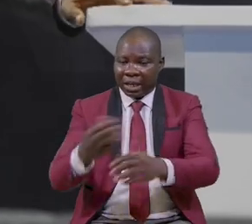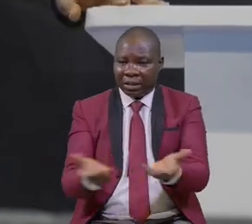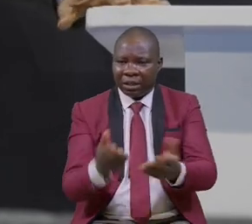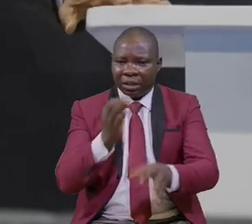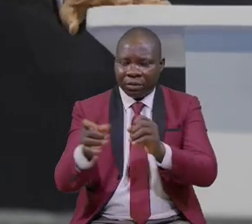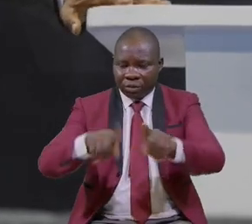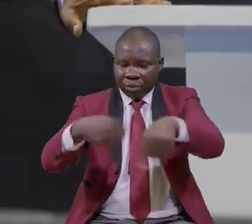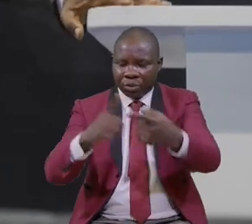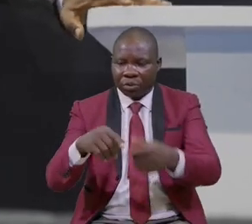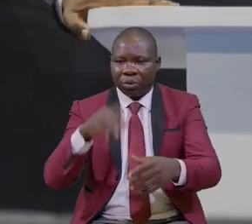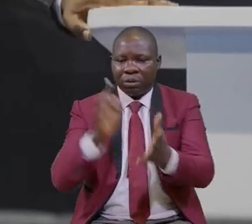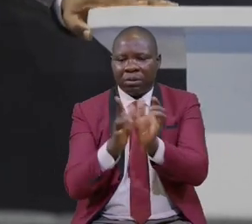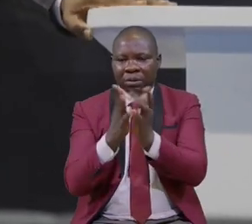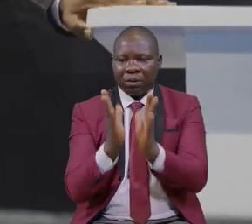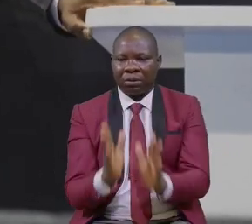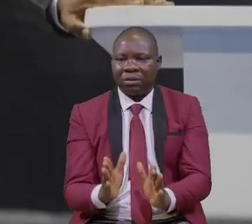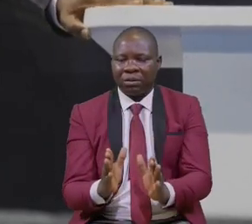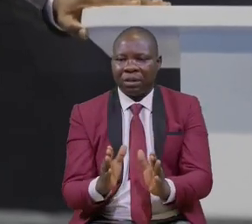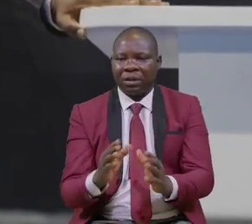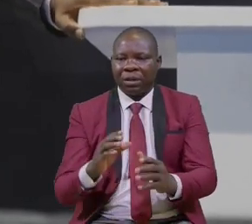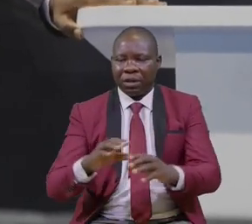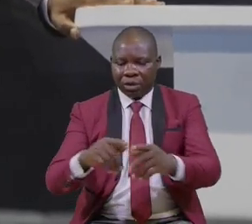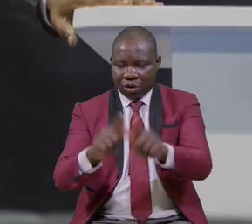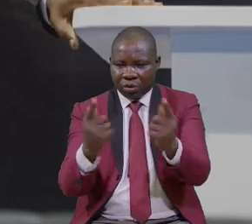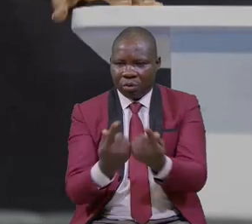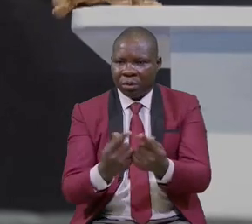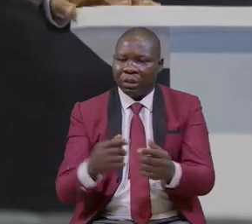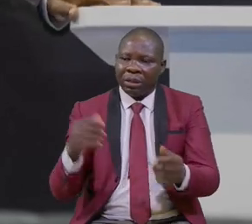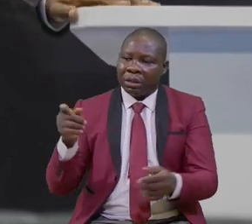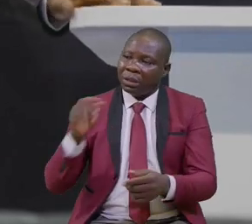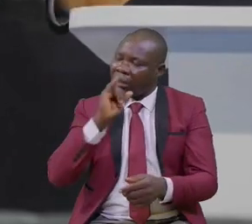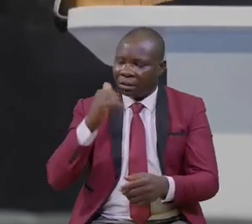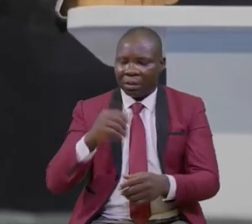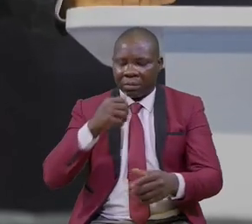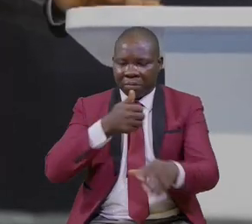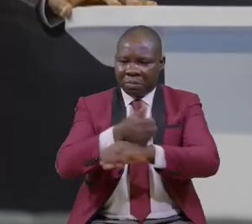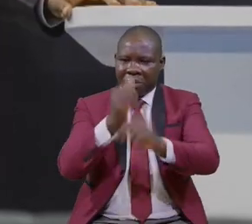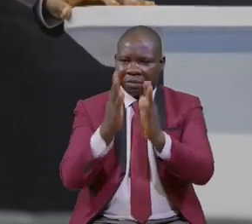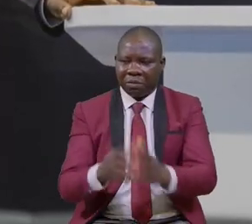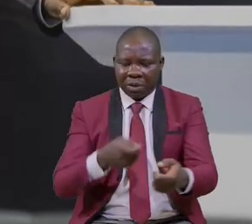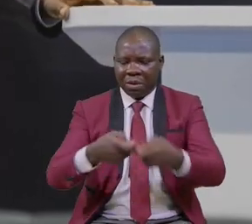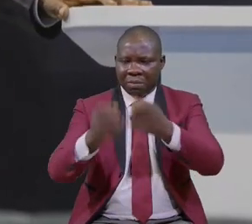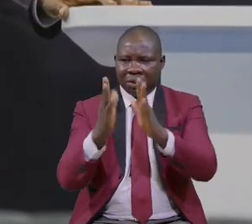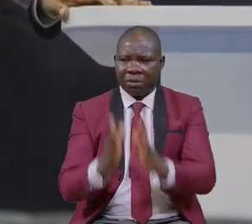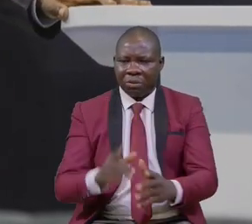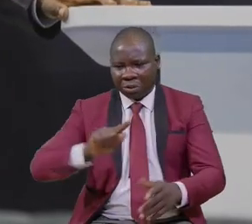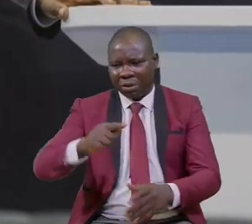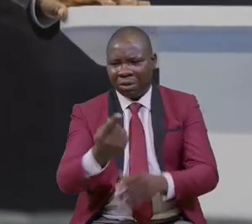s'il va dans une société, il était un blasphémateur, il était un persécuteur, il était un